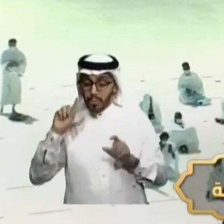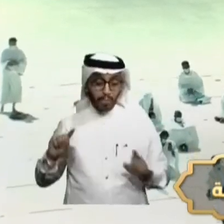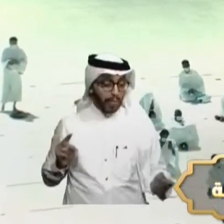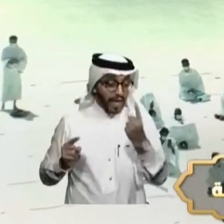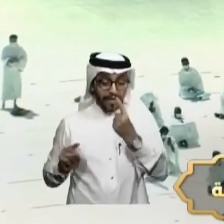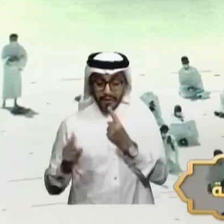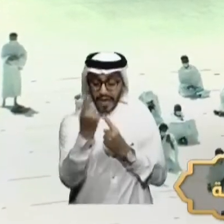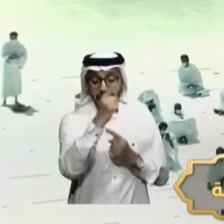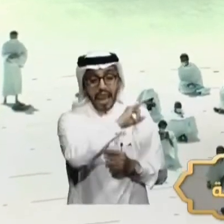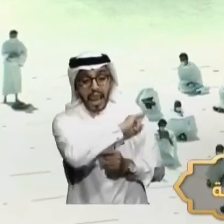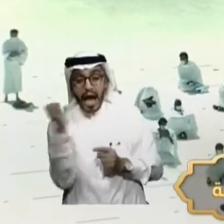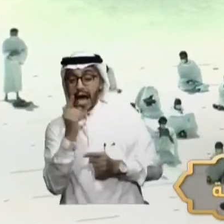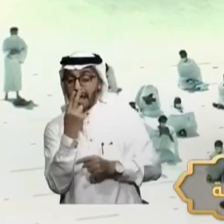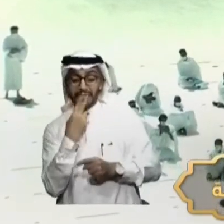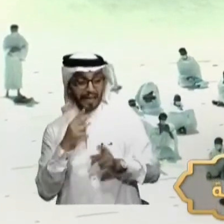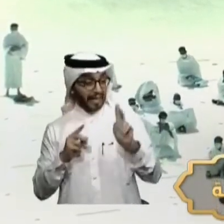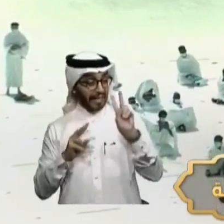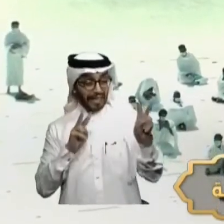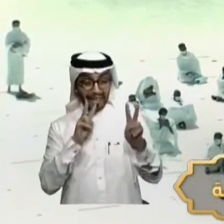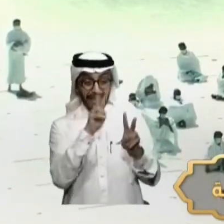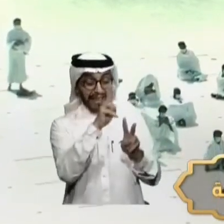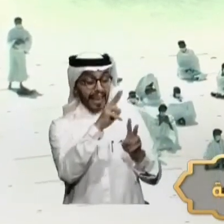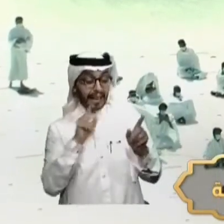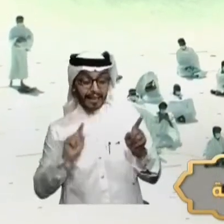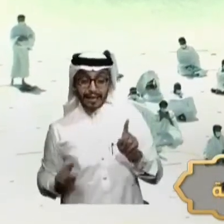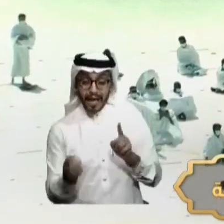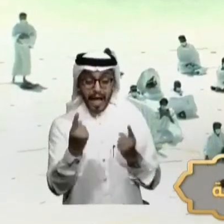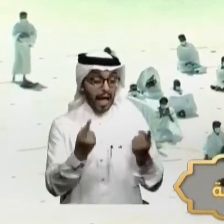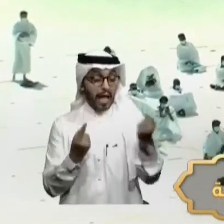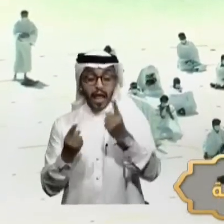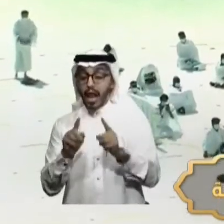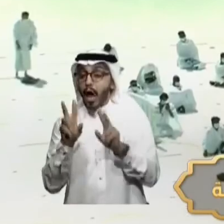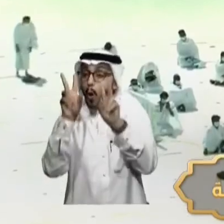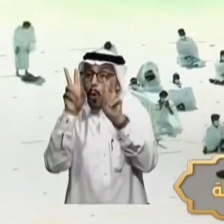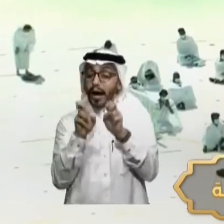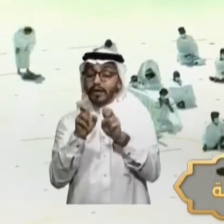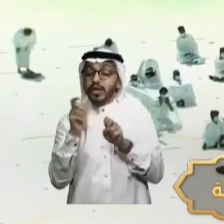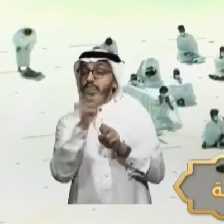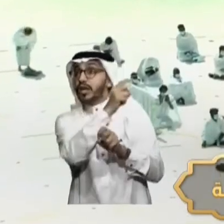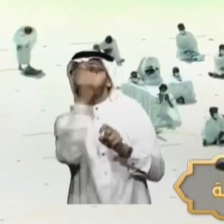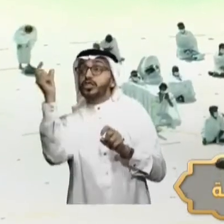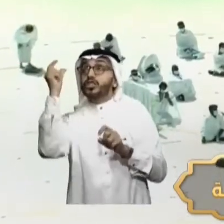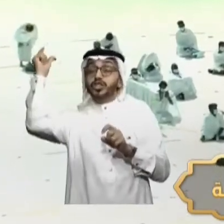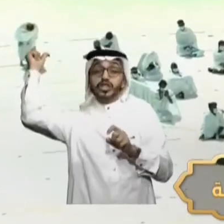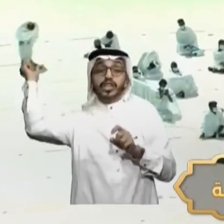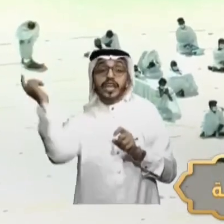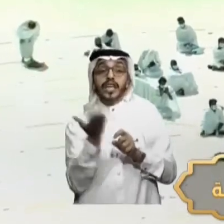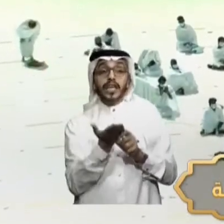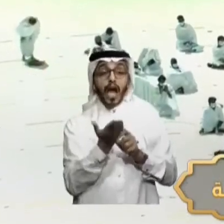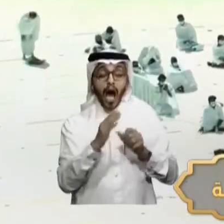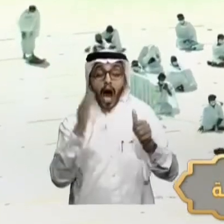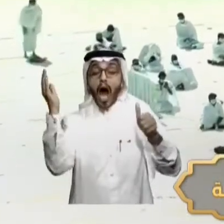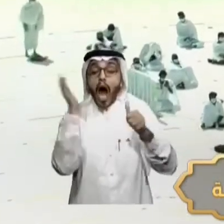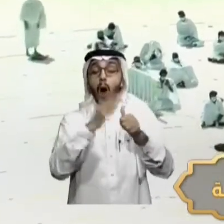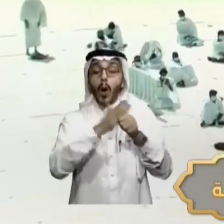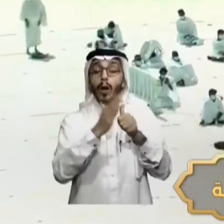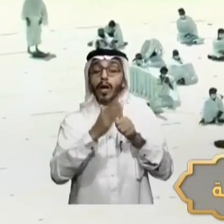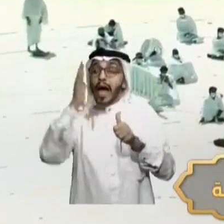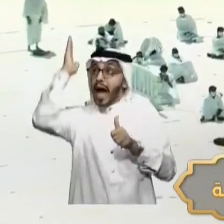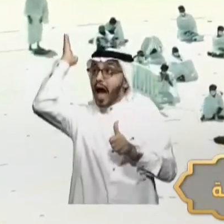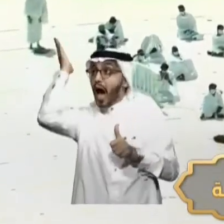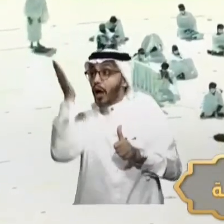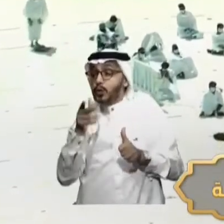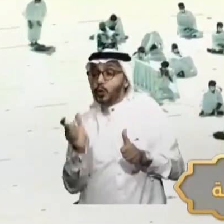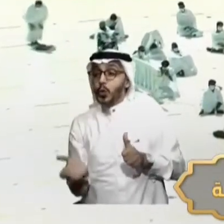أو تنابُذ أو سُخريةٍ أو تلامُز من كل الرموز الدينية، وعلى رأسها أشخاص